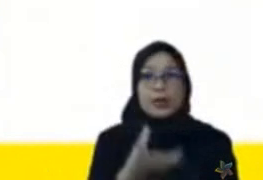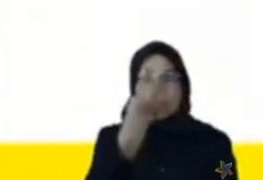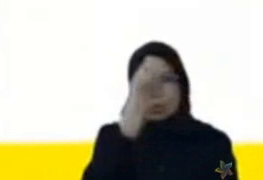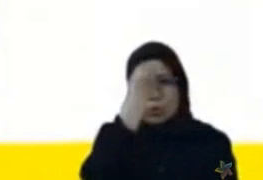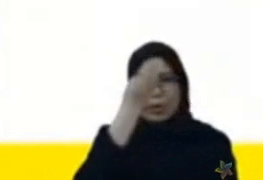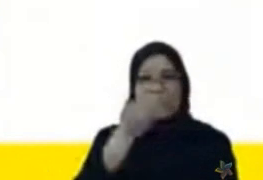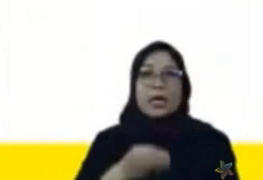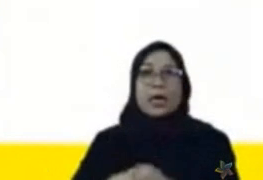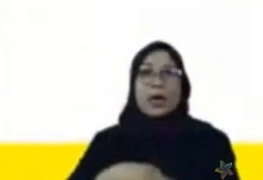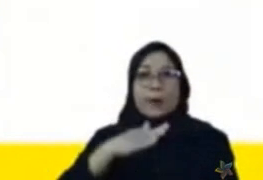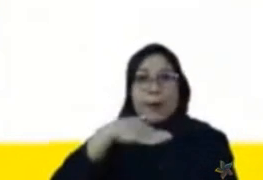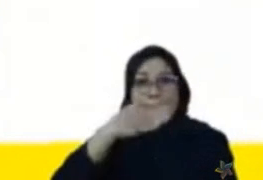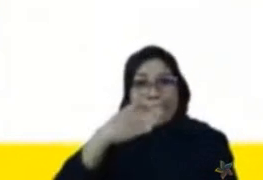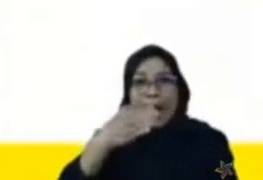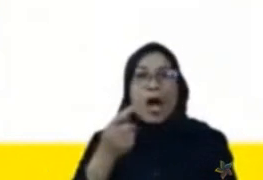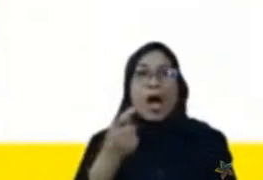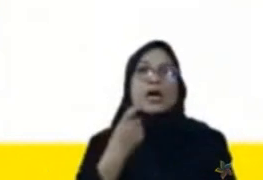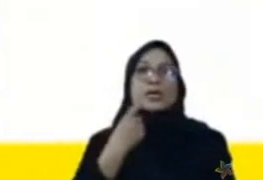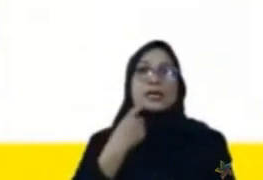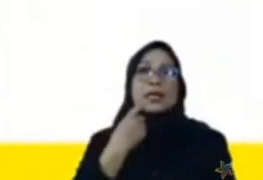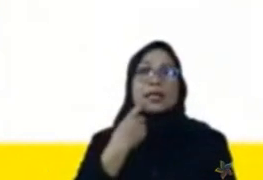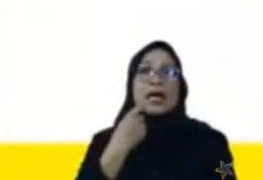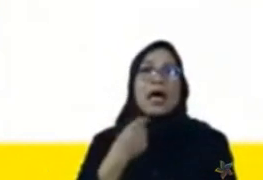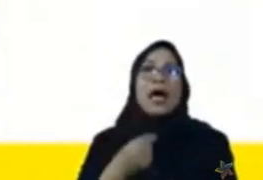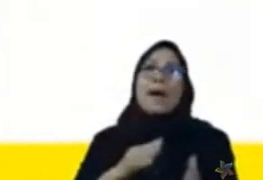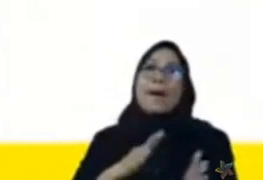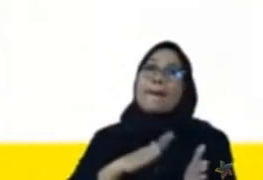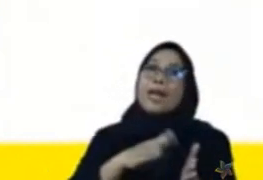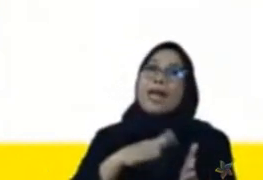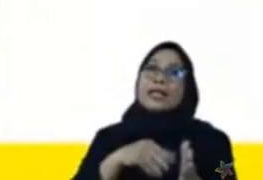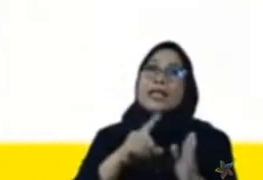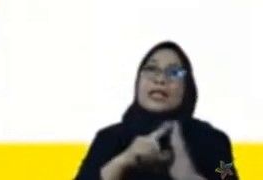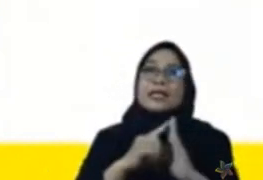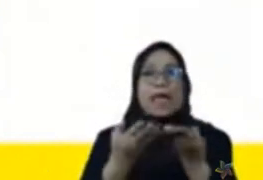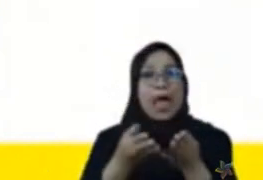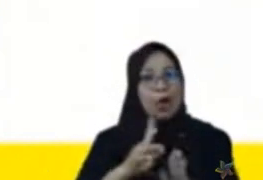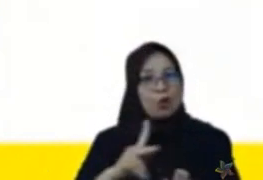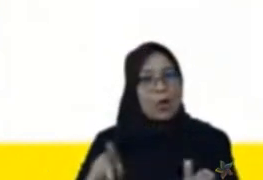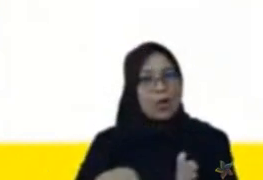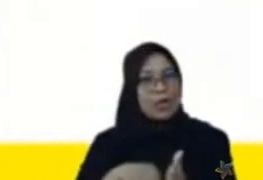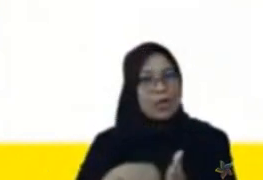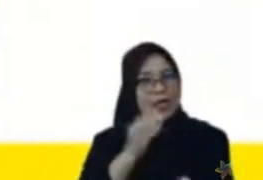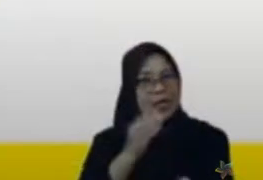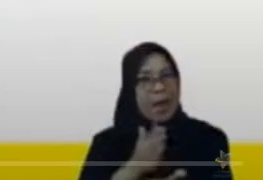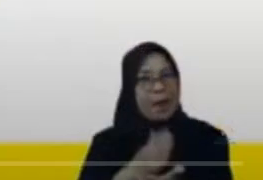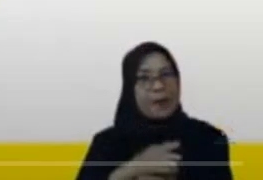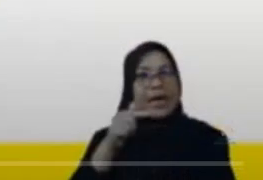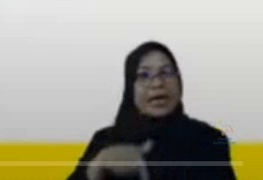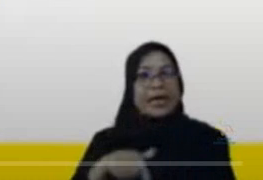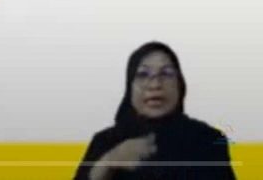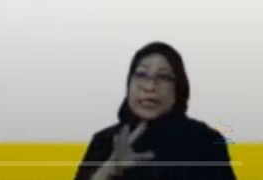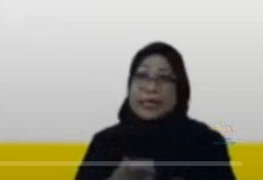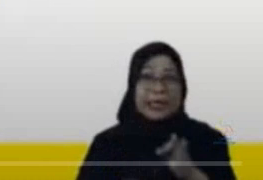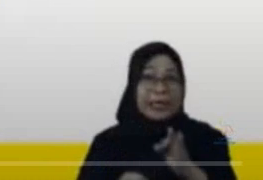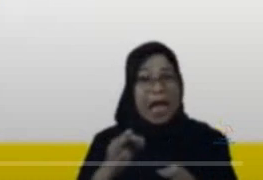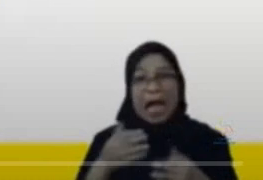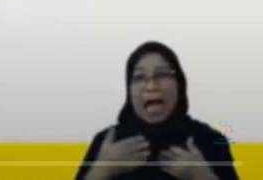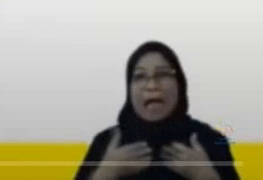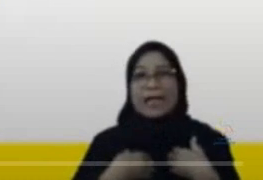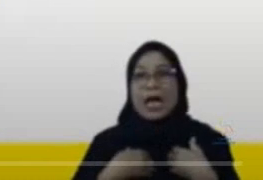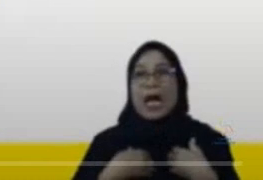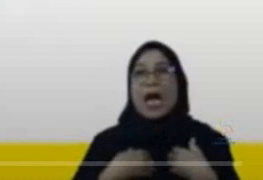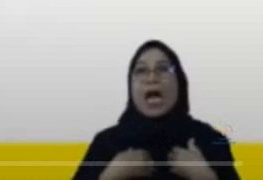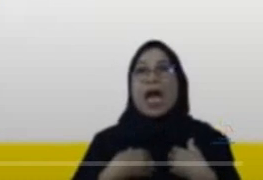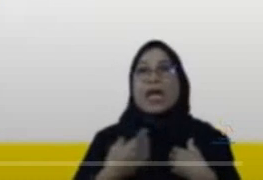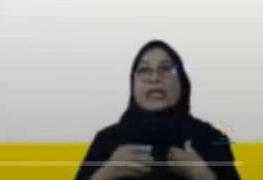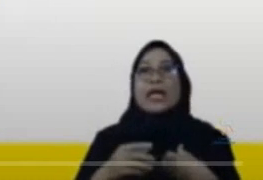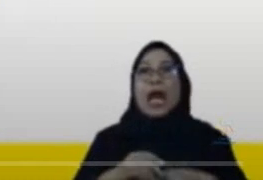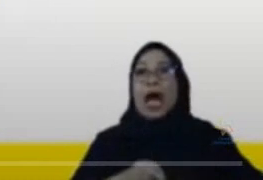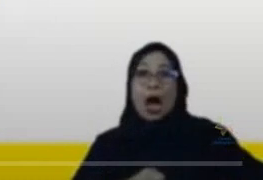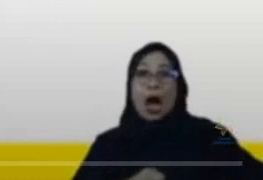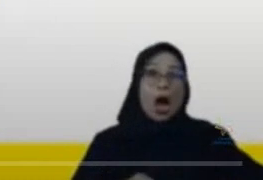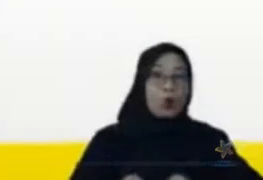pembelajaran yang sudah dilakukan selama ini. Jika ada hal-hal yang urgen atau hanya bisa terselesaikan melalui tatap muka,